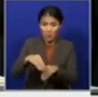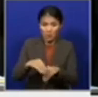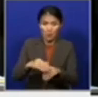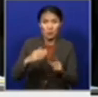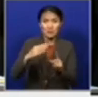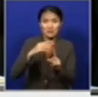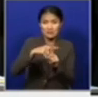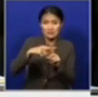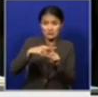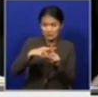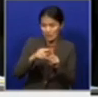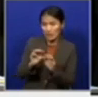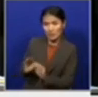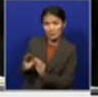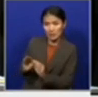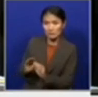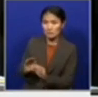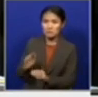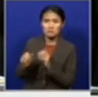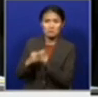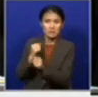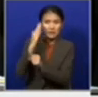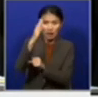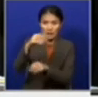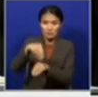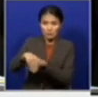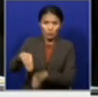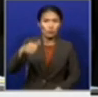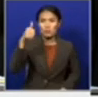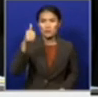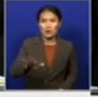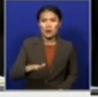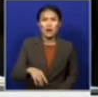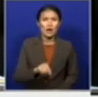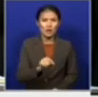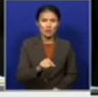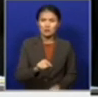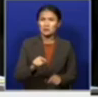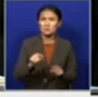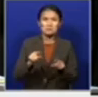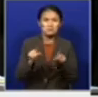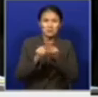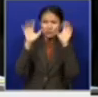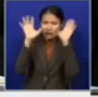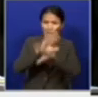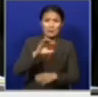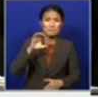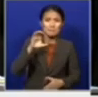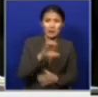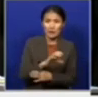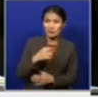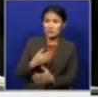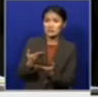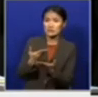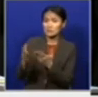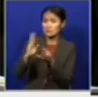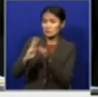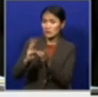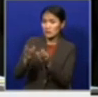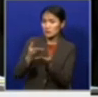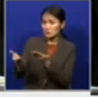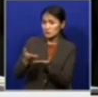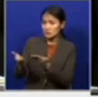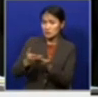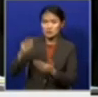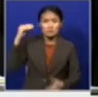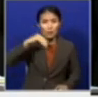ะนี้อนุสัญญายูปอป1991บอกว่าทำไม่ได้ค่ะเกษตรกรไม่สามารถเก็บเมล็ดพันธุ์ไว้ปลูกเพื่อการค้าในฤดูกา